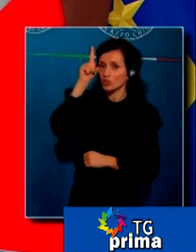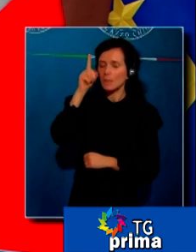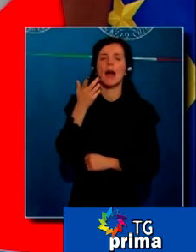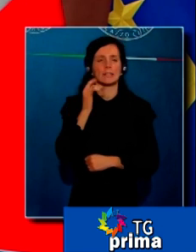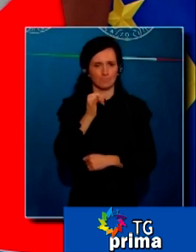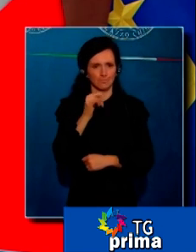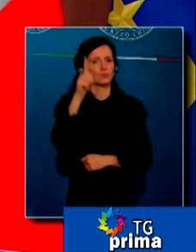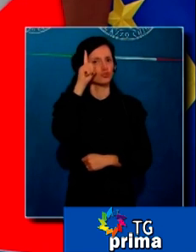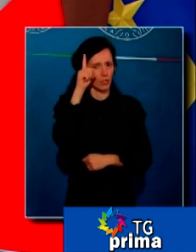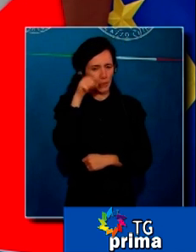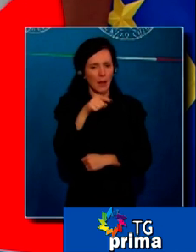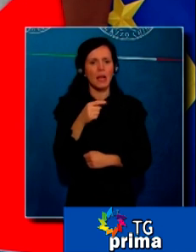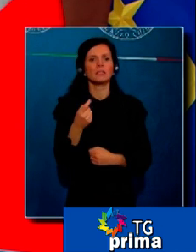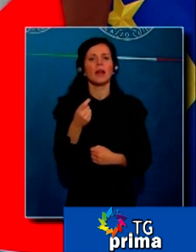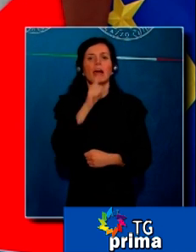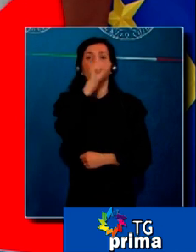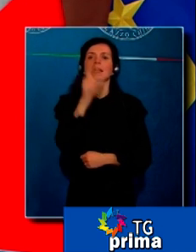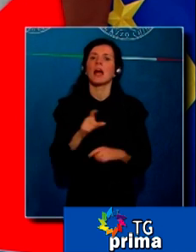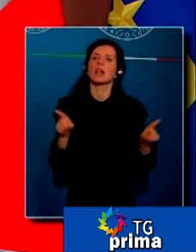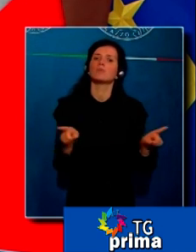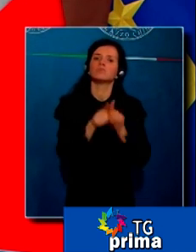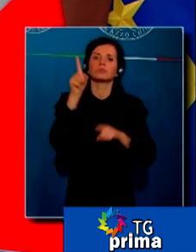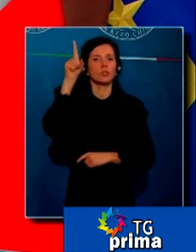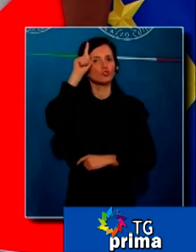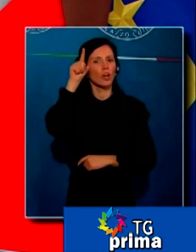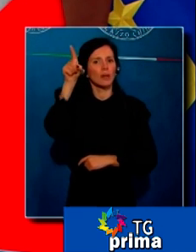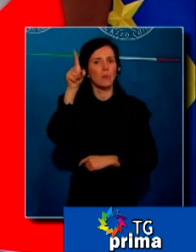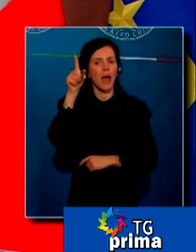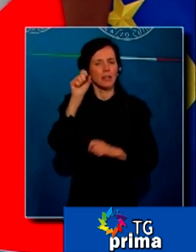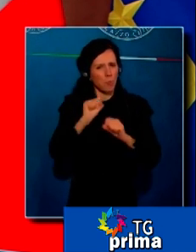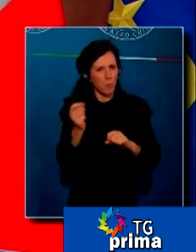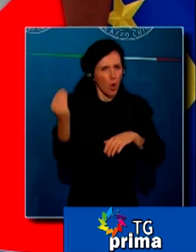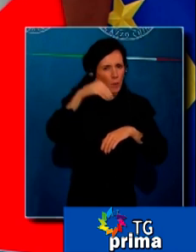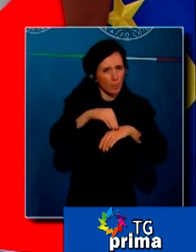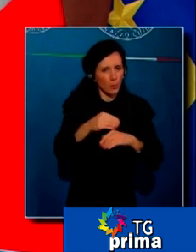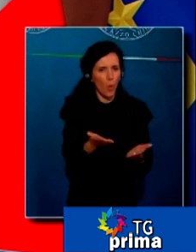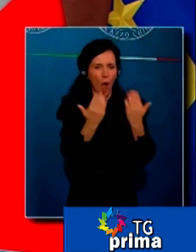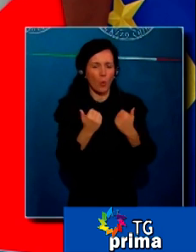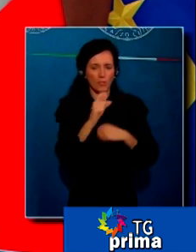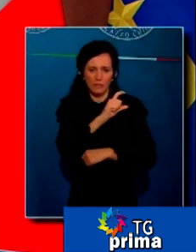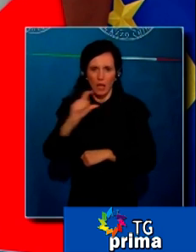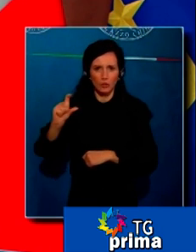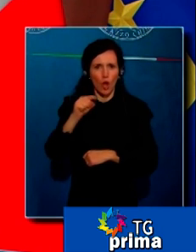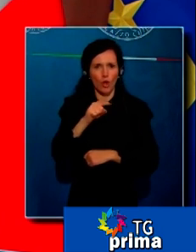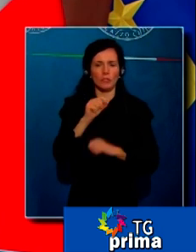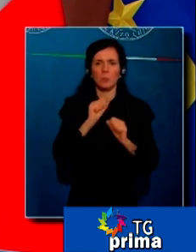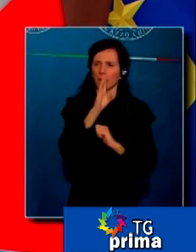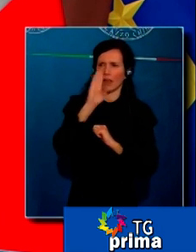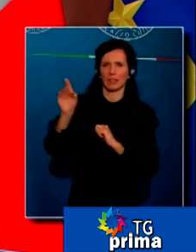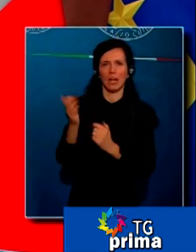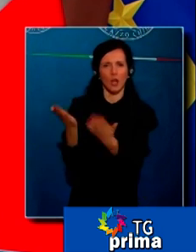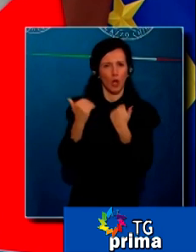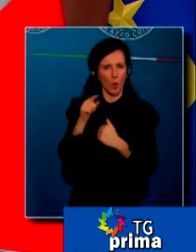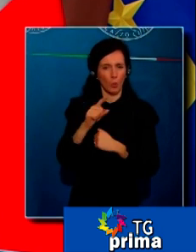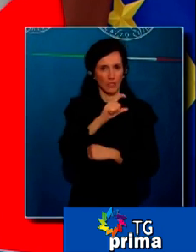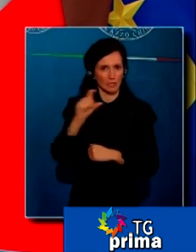la Germania, perché l'Italia non si è assicurata delle dosi con canali diretti? Vorrei